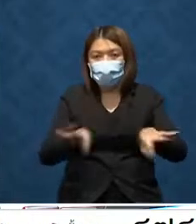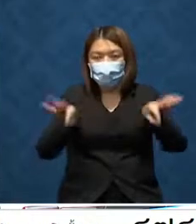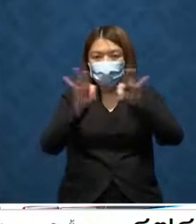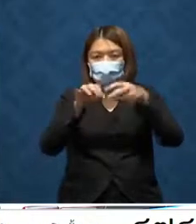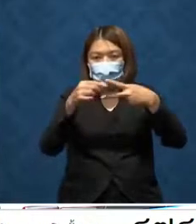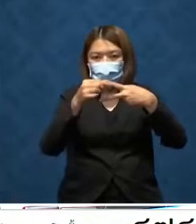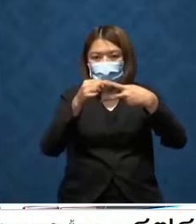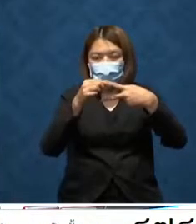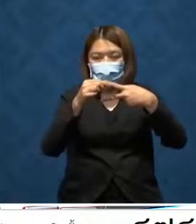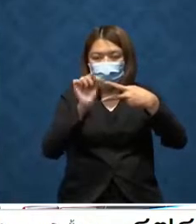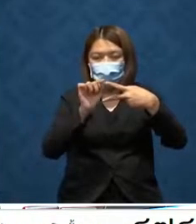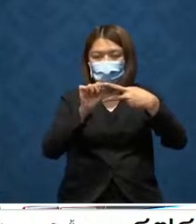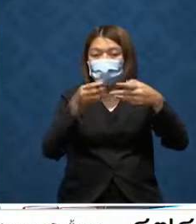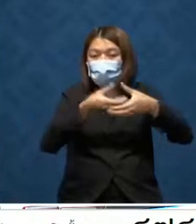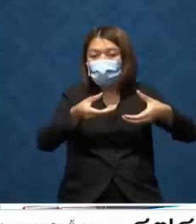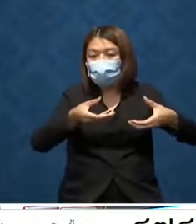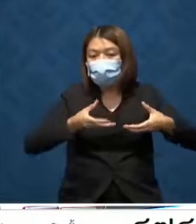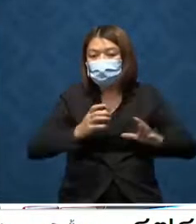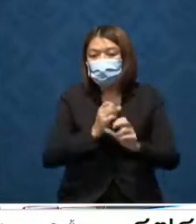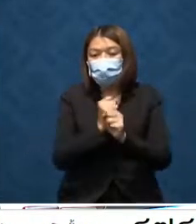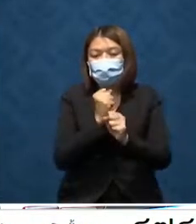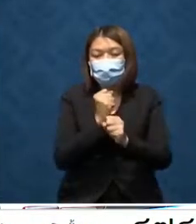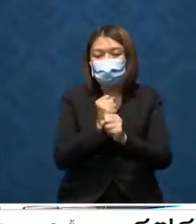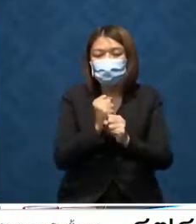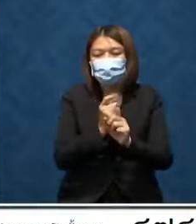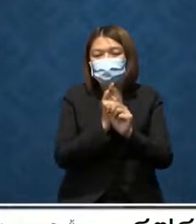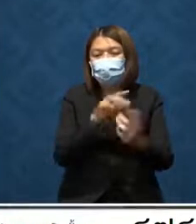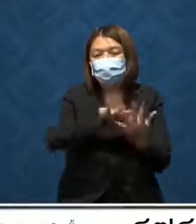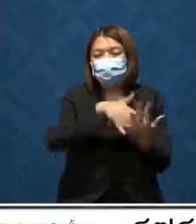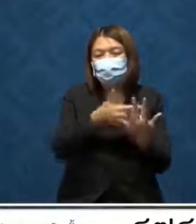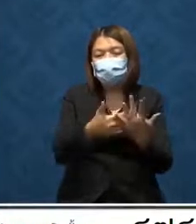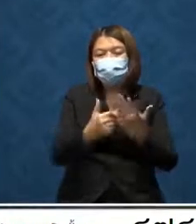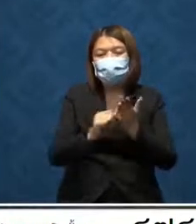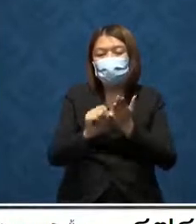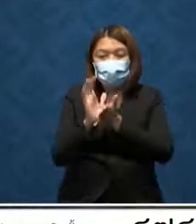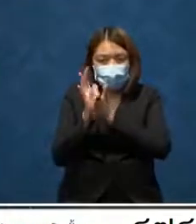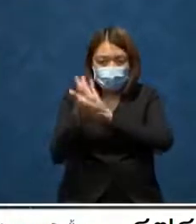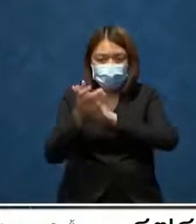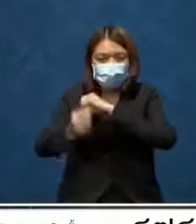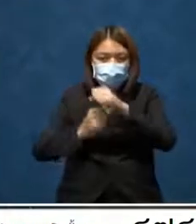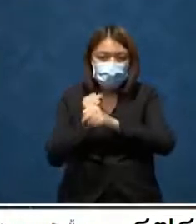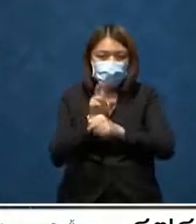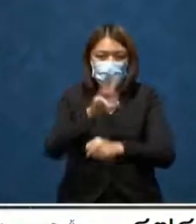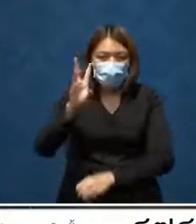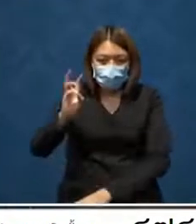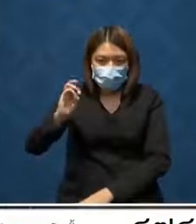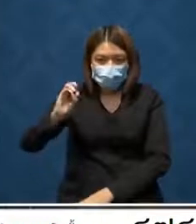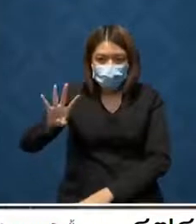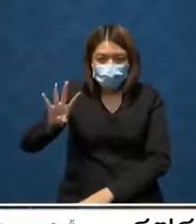แรกก็คือ จากรายงานสรปผลการดำเนินการตามแผนประติรูปประเทศประจำปี 2564